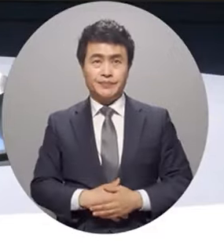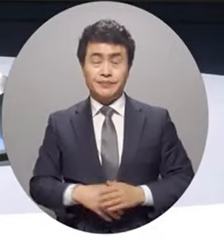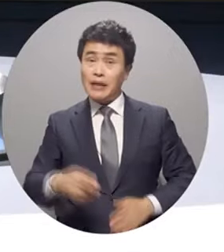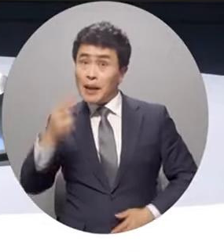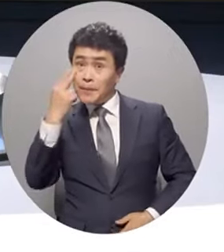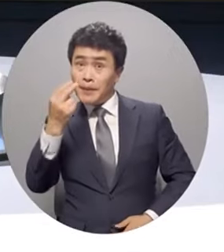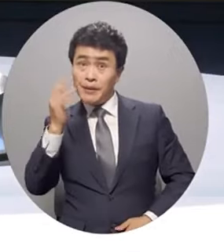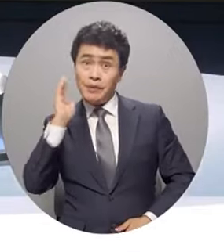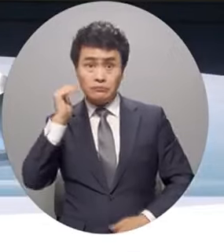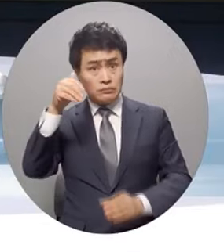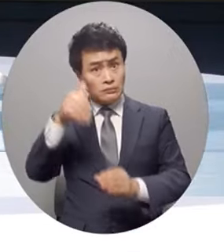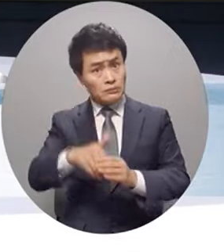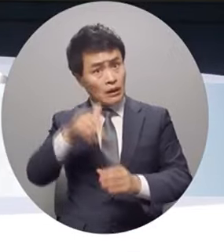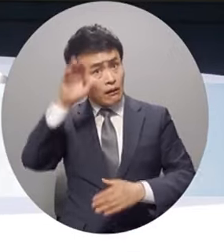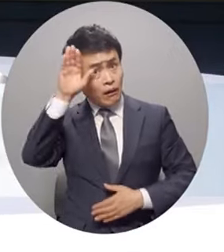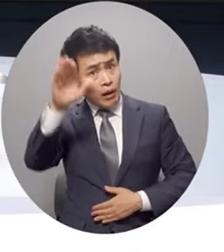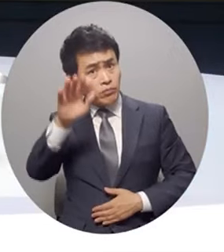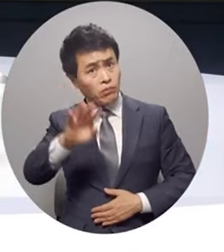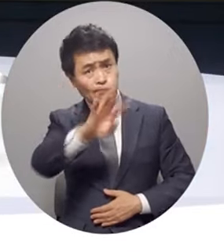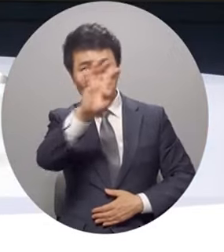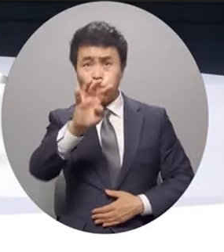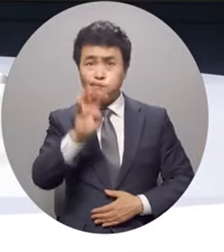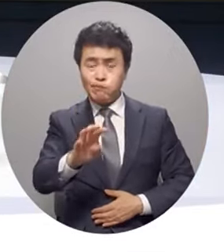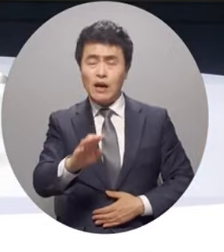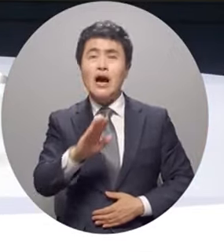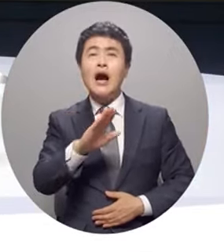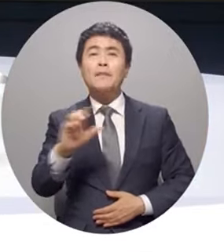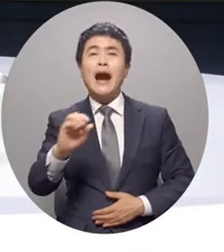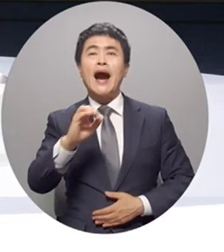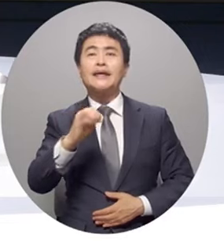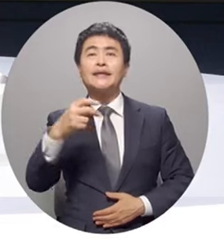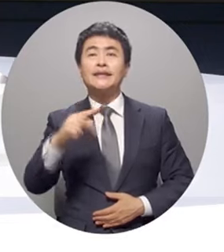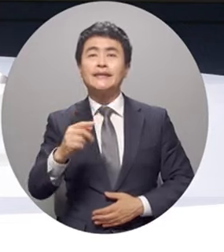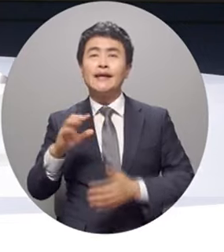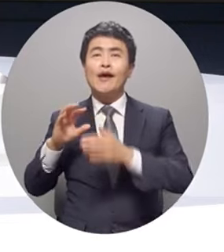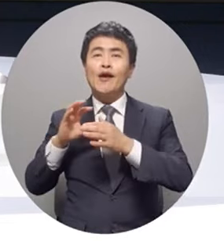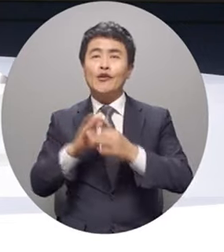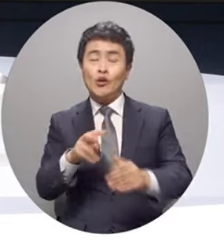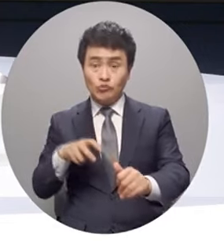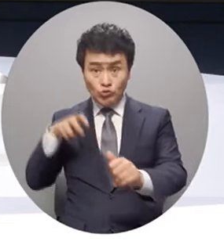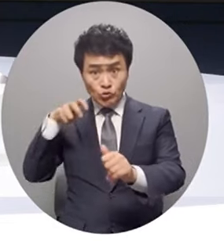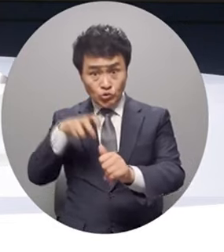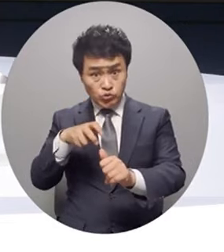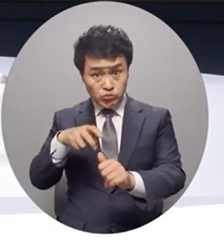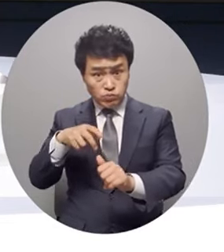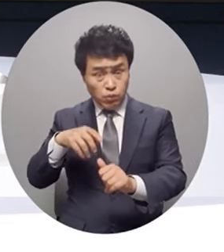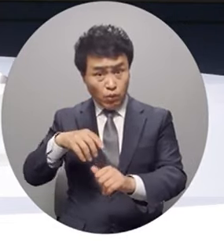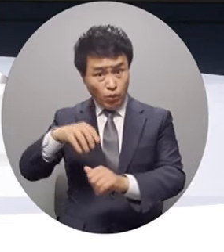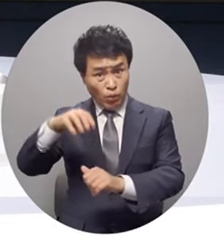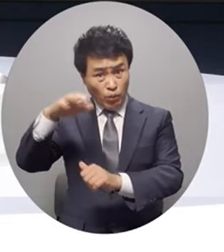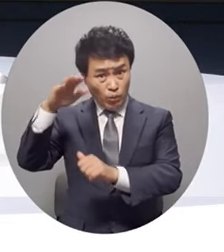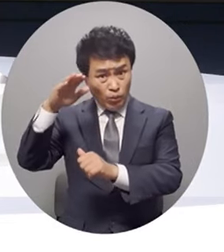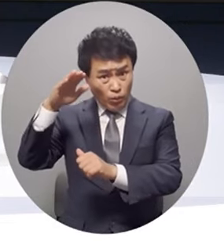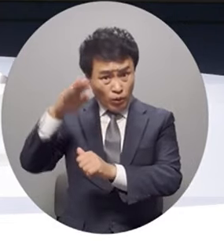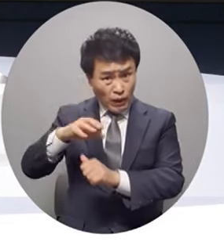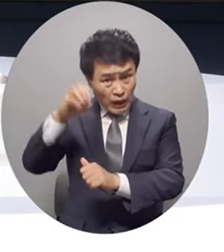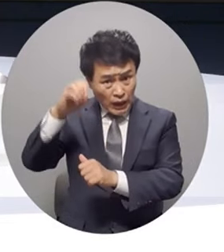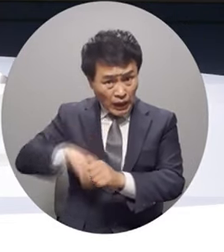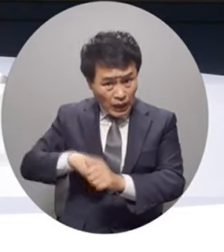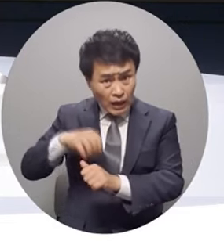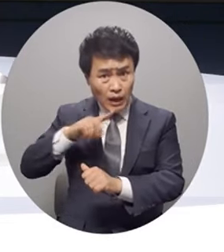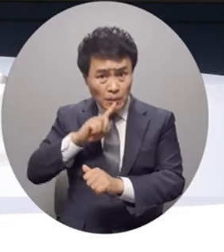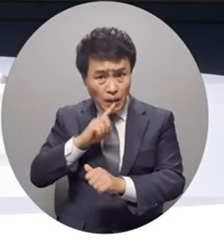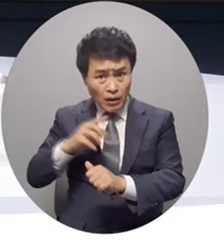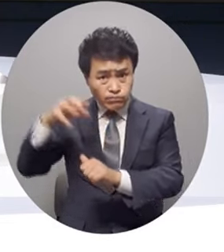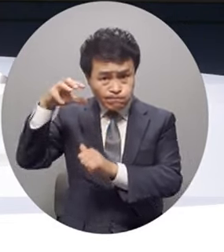미국 대선은 앞으로 어떻게 될까요? 바이든 대통령은 계속해서 후보 사퇴 압박을 받고 있습니다. 이번